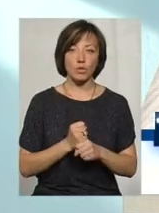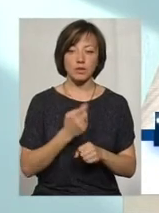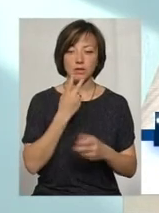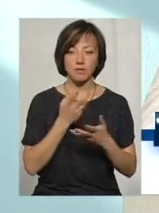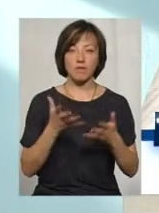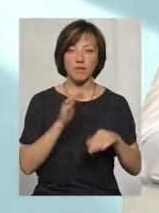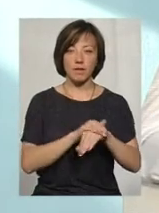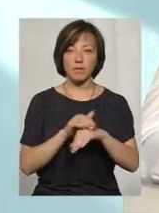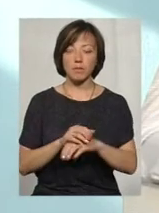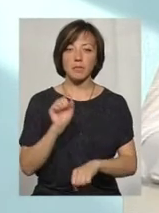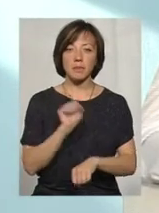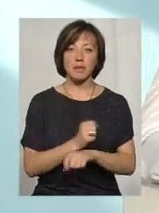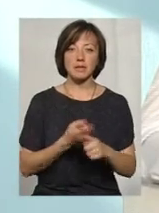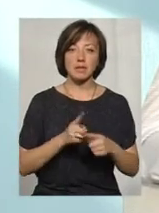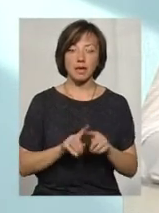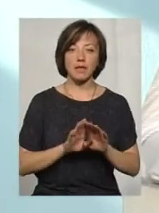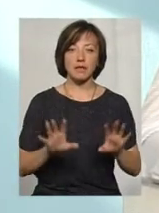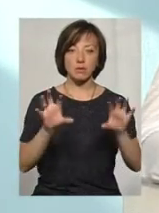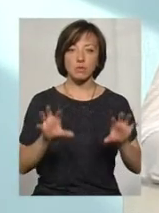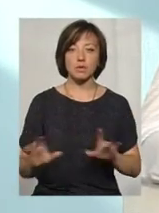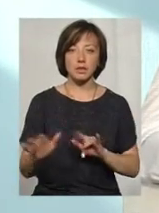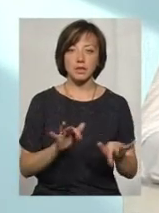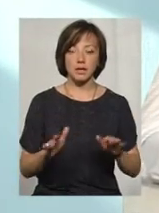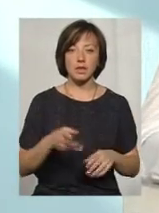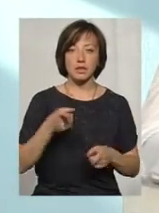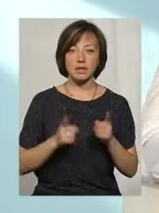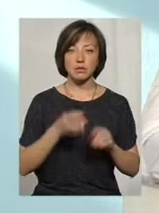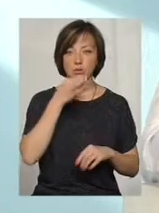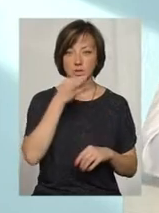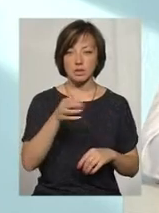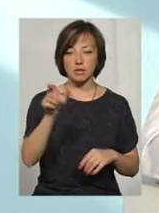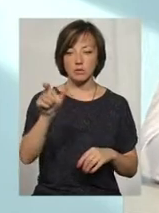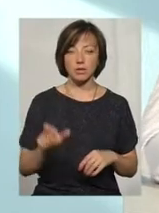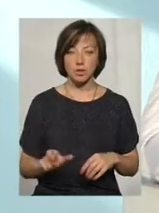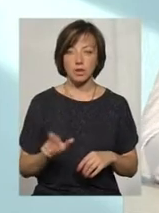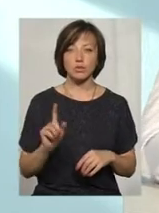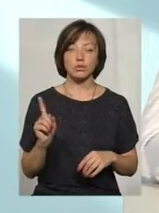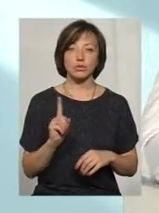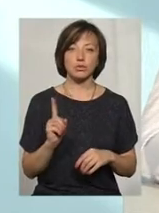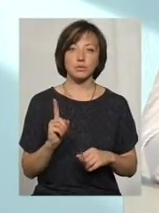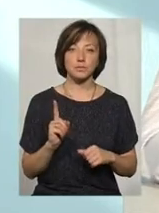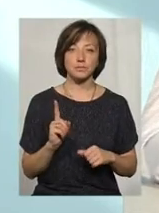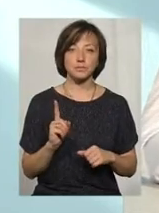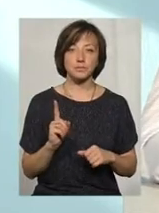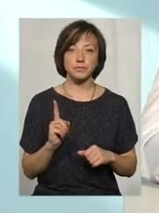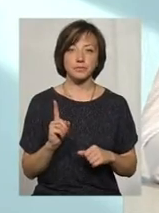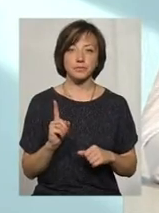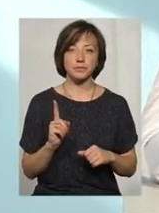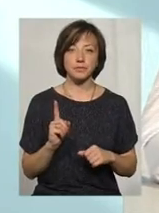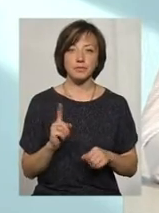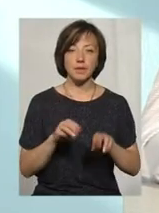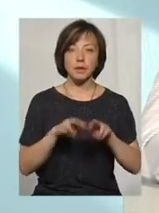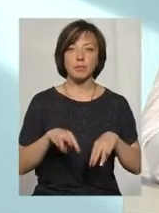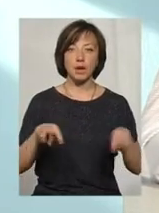виявлення і припинення цієї незаконної діяльності. Як дійсно сказав глядач, приносяться